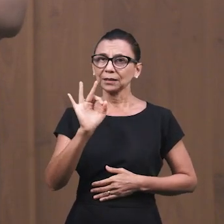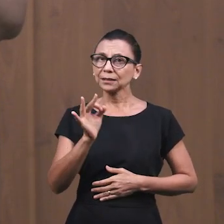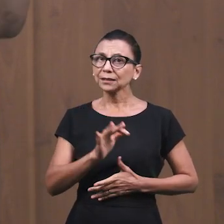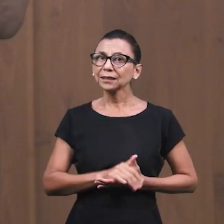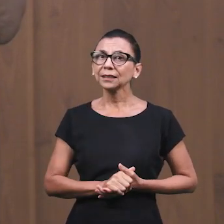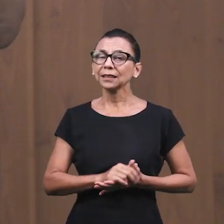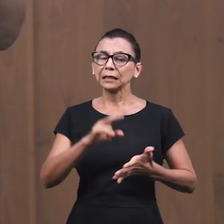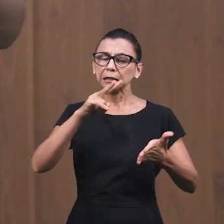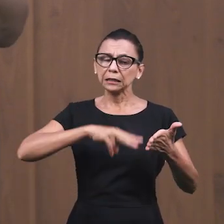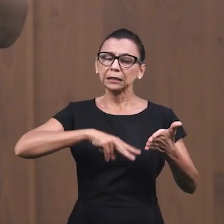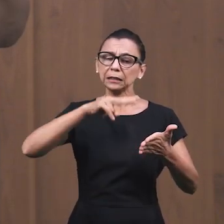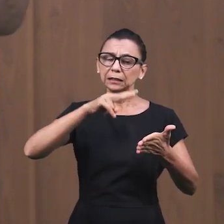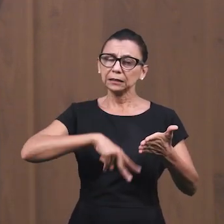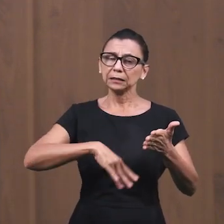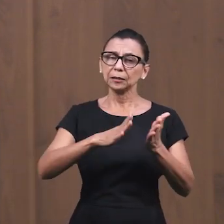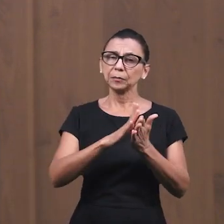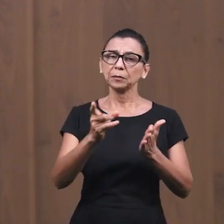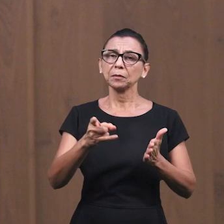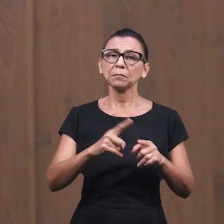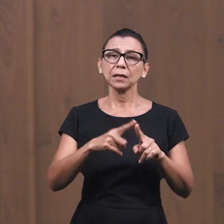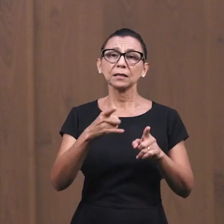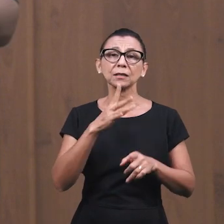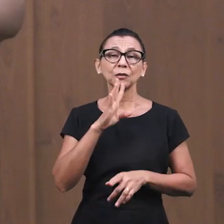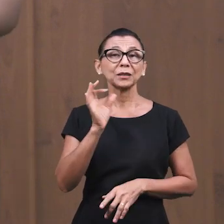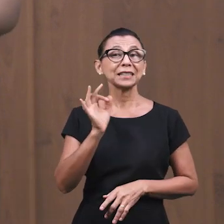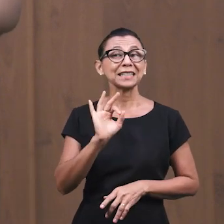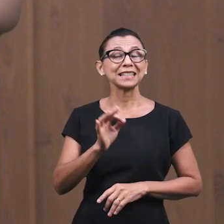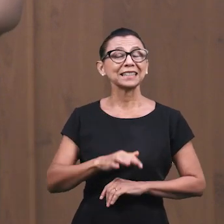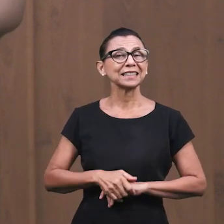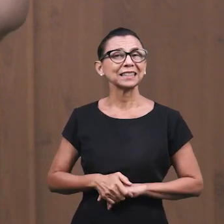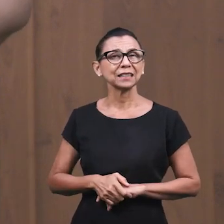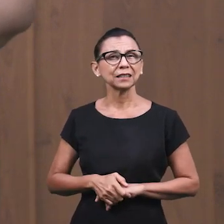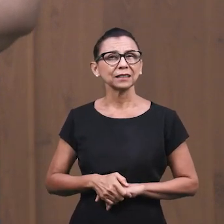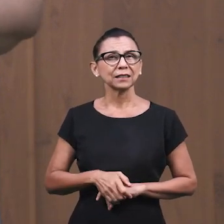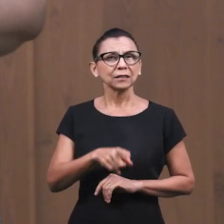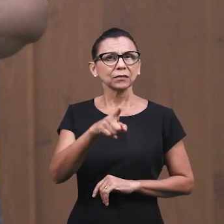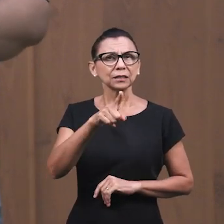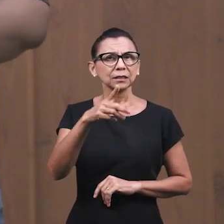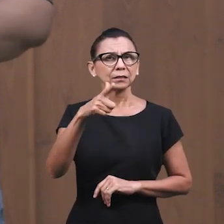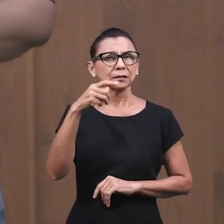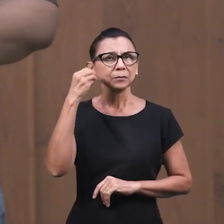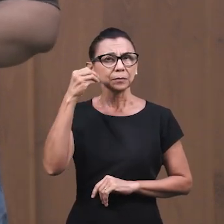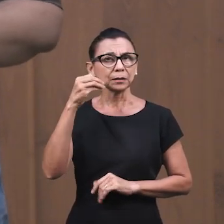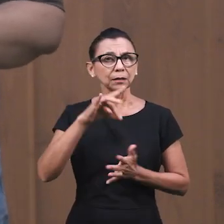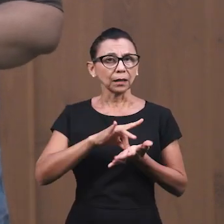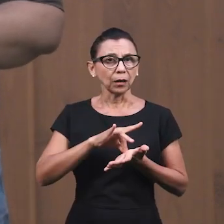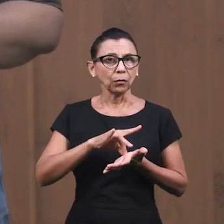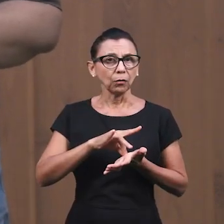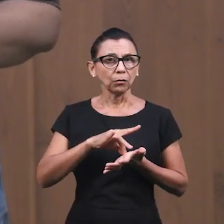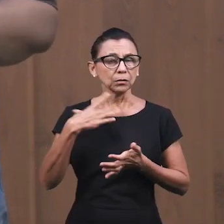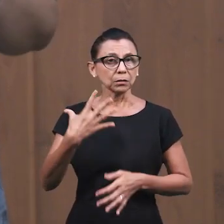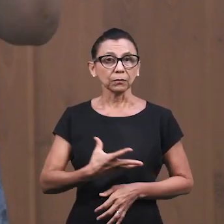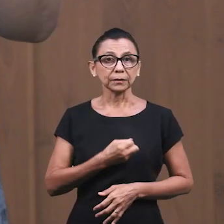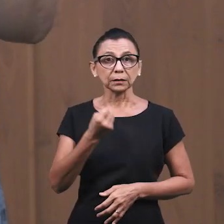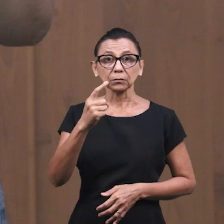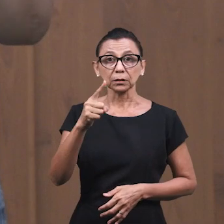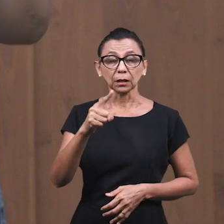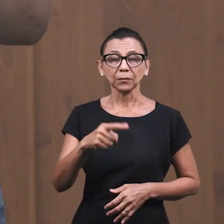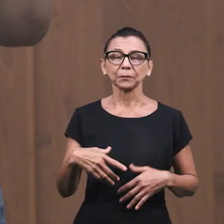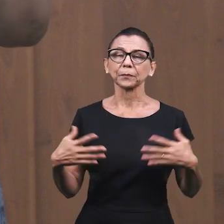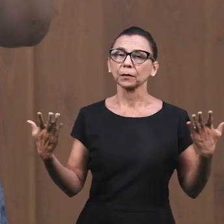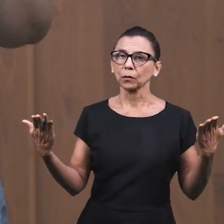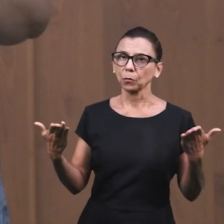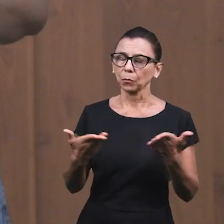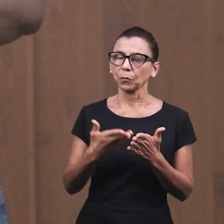Vous pouvez être comme ce monsieur, aller à l'église, lire la Bible, mais vous n'avez pas encore eu une expérience réelle